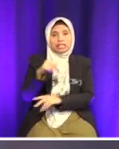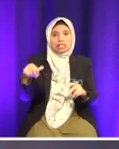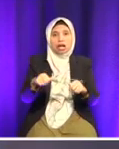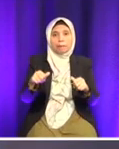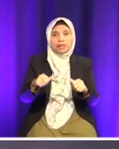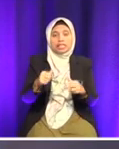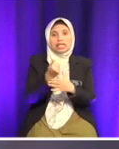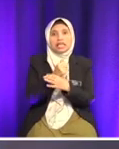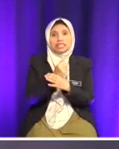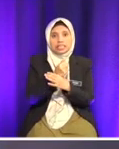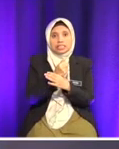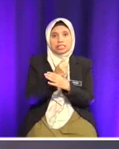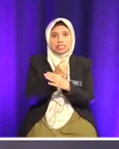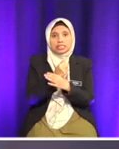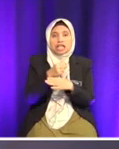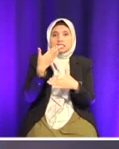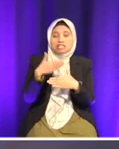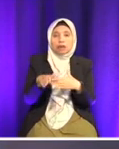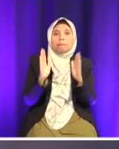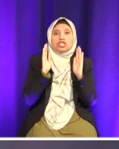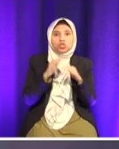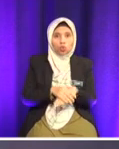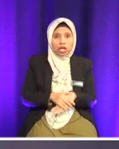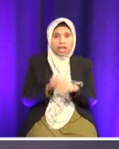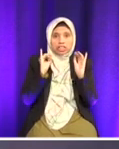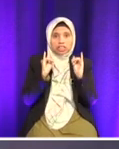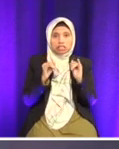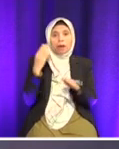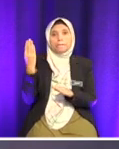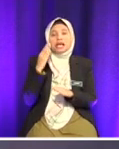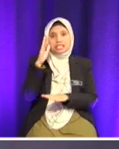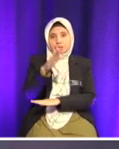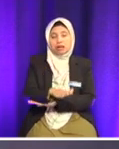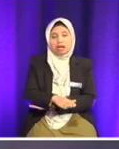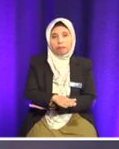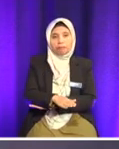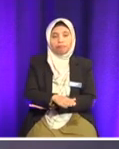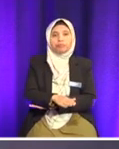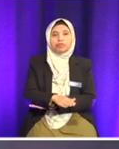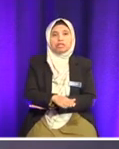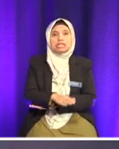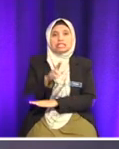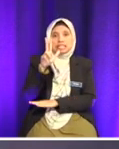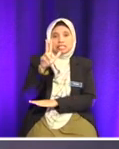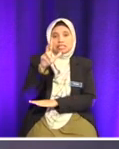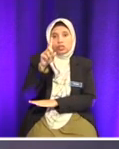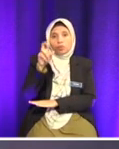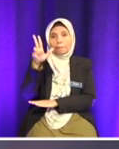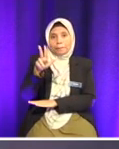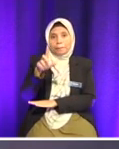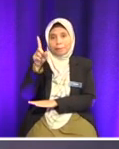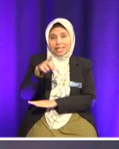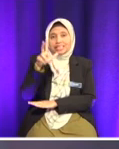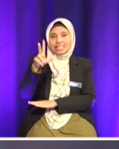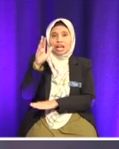antaranya teori kitanya selepas salat Isya itu malam Nah Biasanya malam sepertiga malam sepertiga malam dan